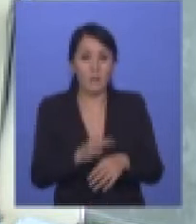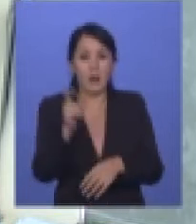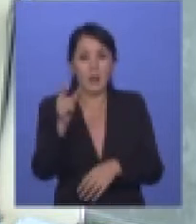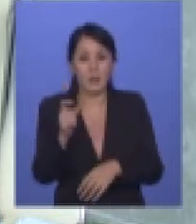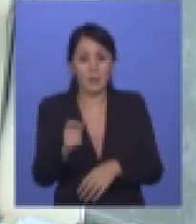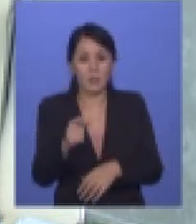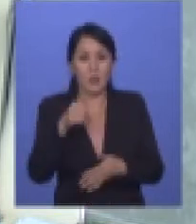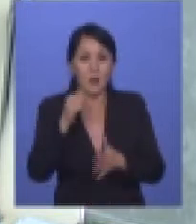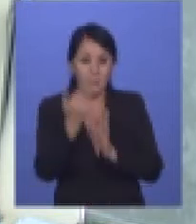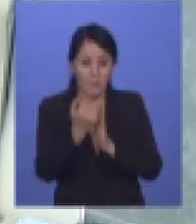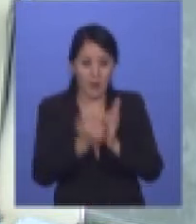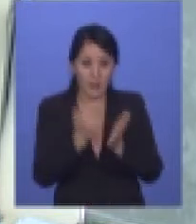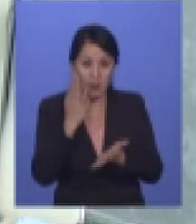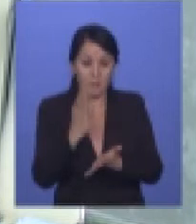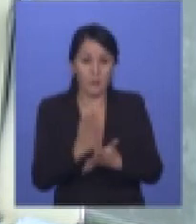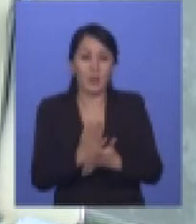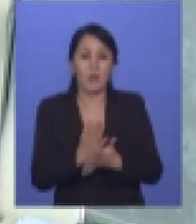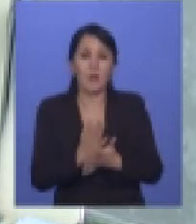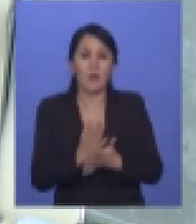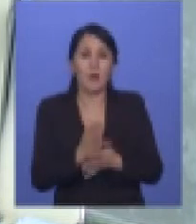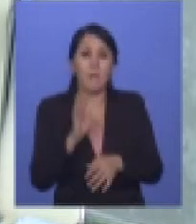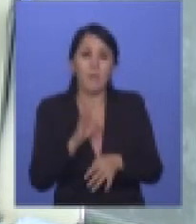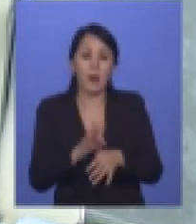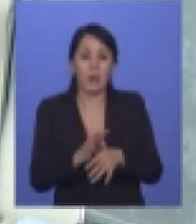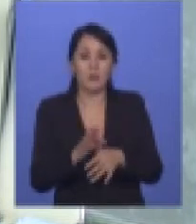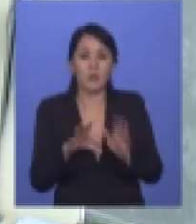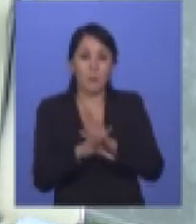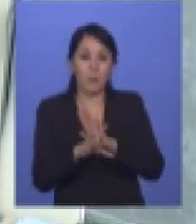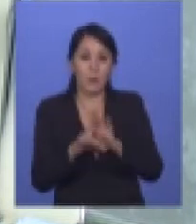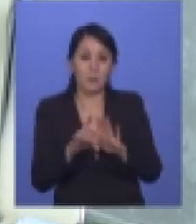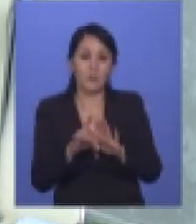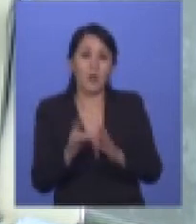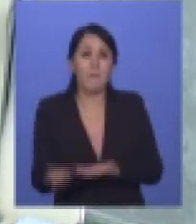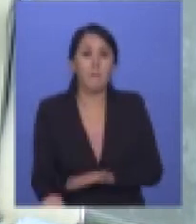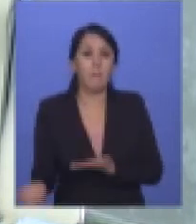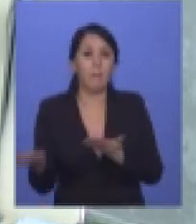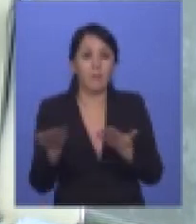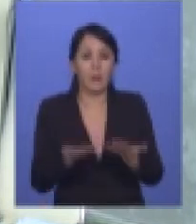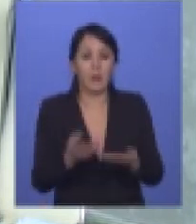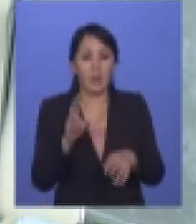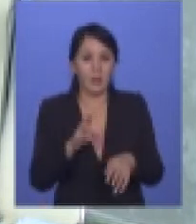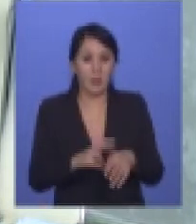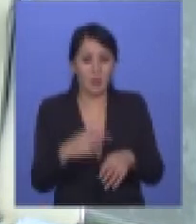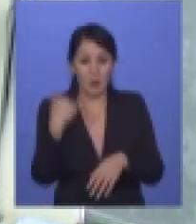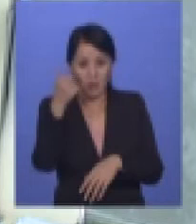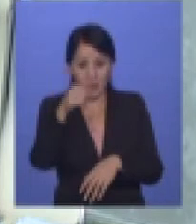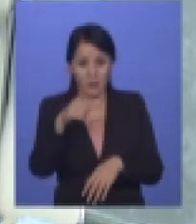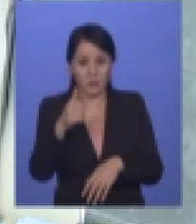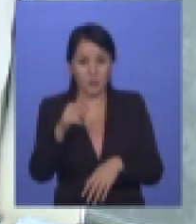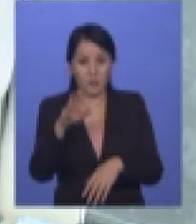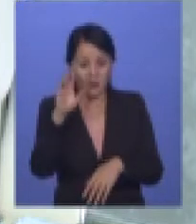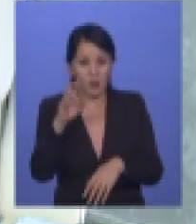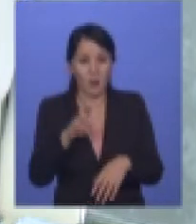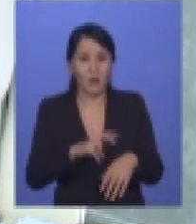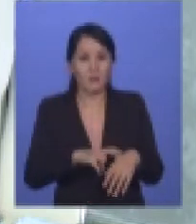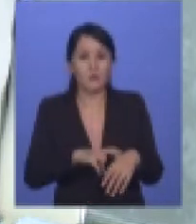жеке базасы бар. Арнайы ауруға шалдыққан науқастарды таңдап, оларды шақырамыз. Дәрігерлеріміз жыл сайын басқа елдің